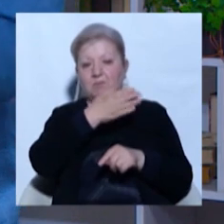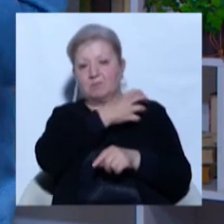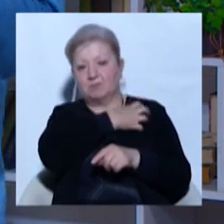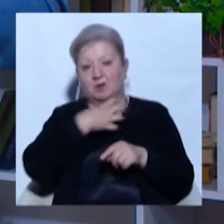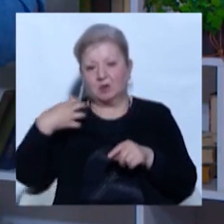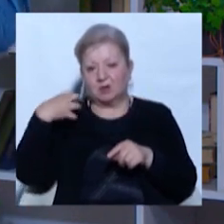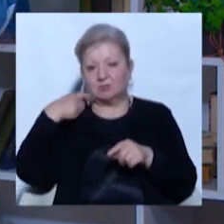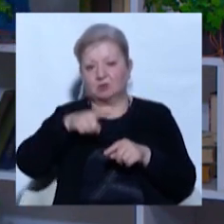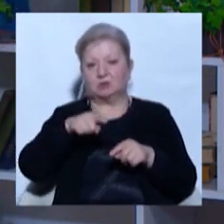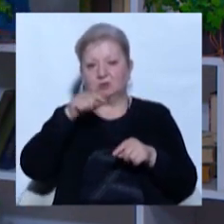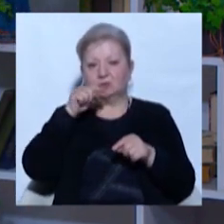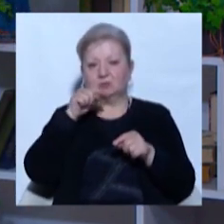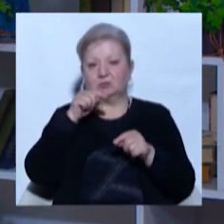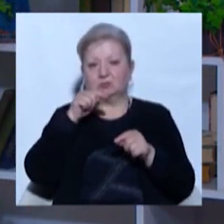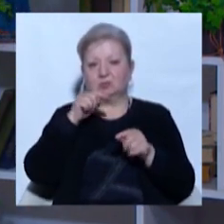და